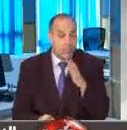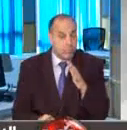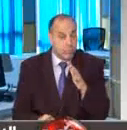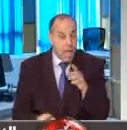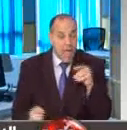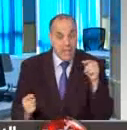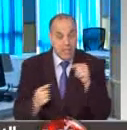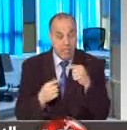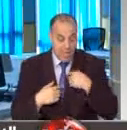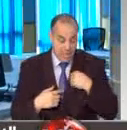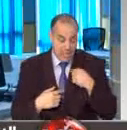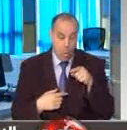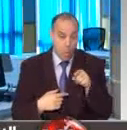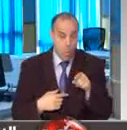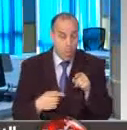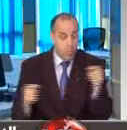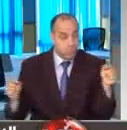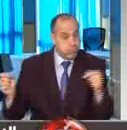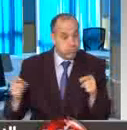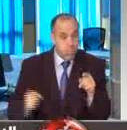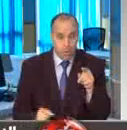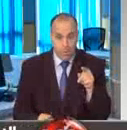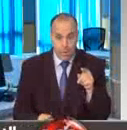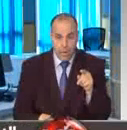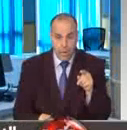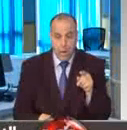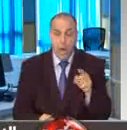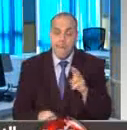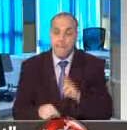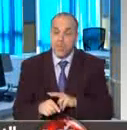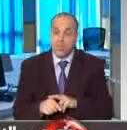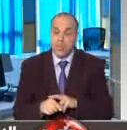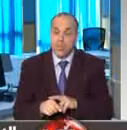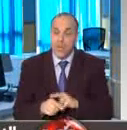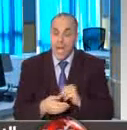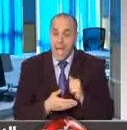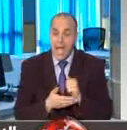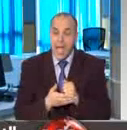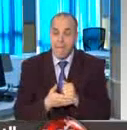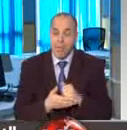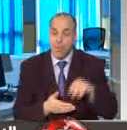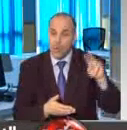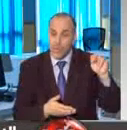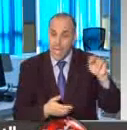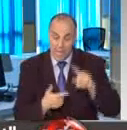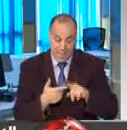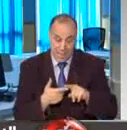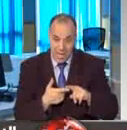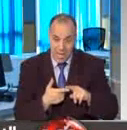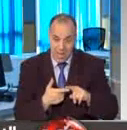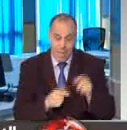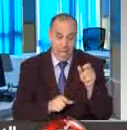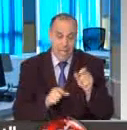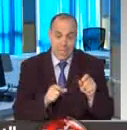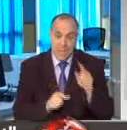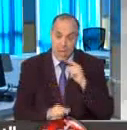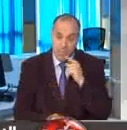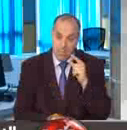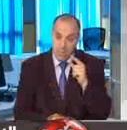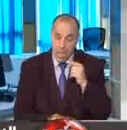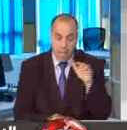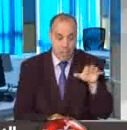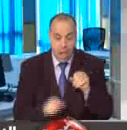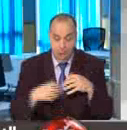استهداف مدنيين في هذه المواجهات، دعا ستيفن أوبراين مساعد الأمين العام للأمم المتحدة للشؤون الإنسانية، دعا